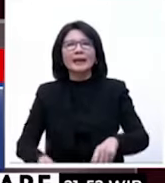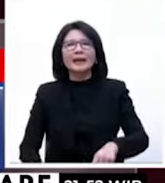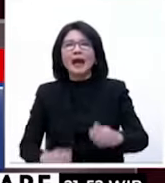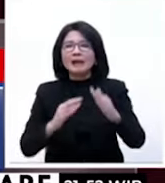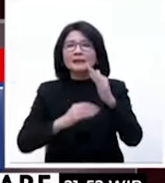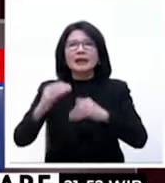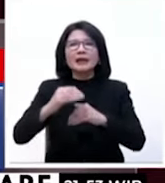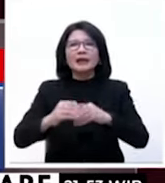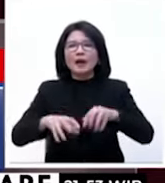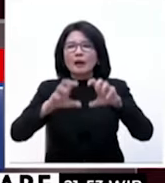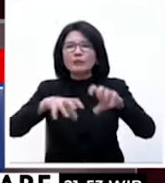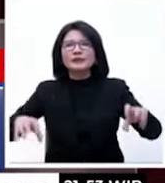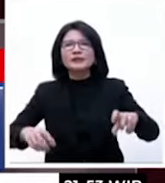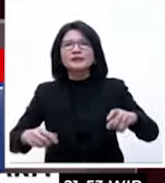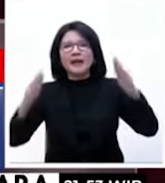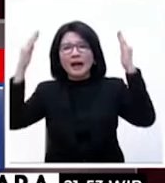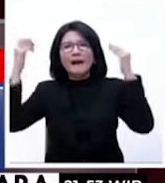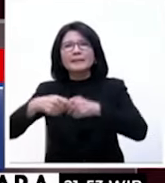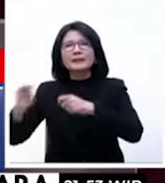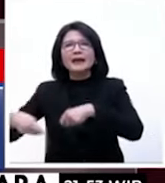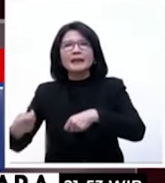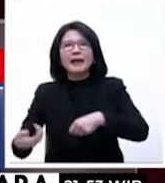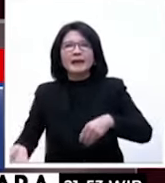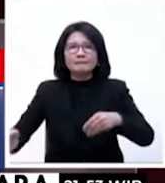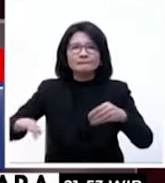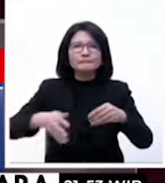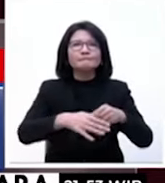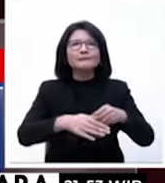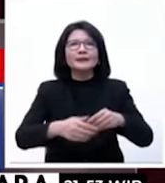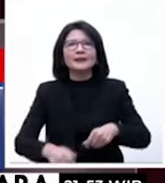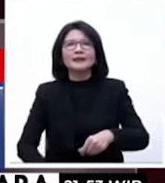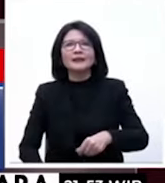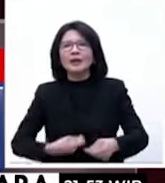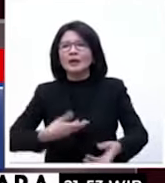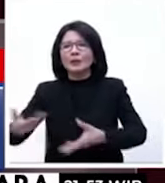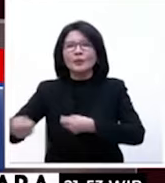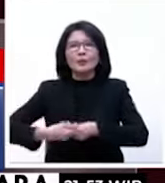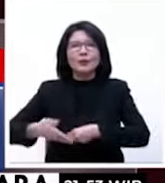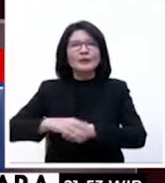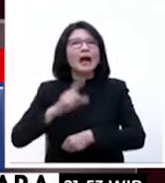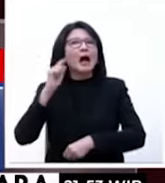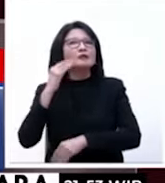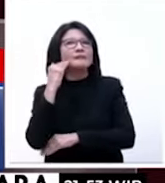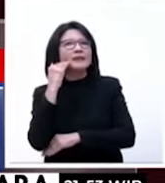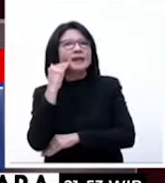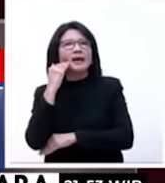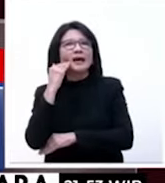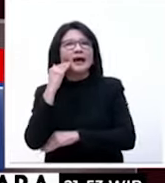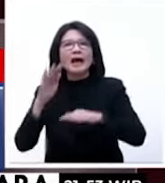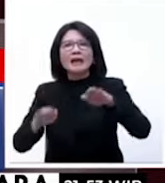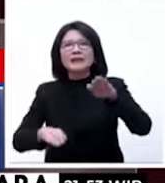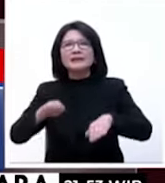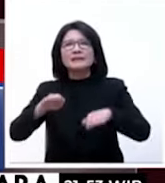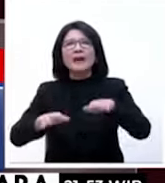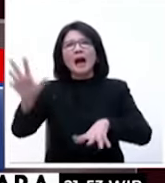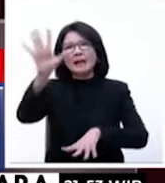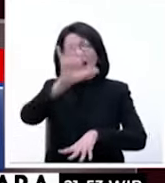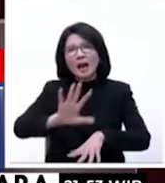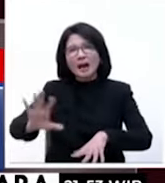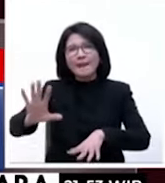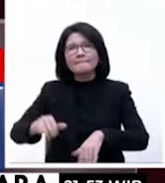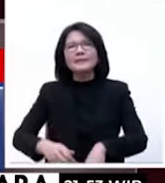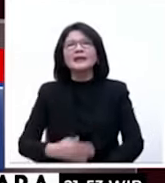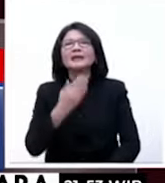menagingkankan peranian dan sektor maritim tapi wajib menjaga keseimbangan alam Terima kasih Prof